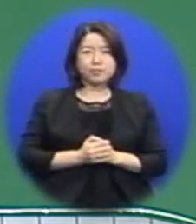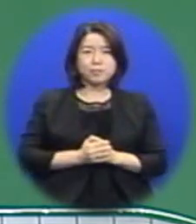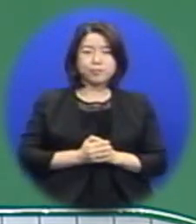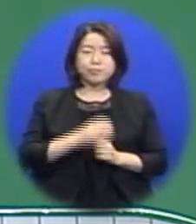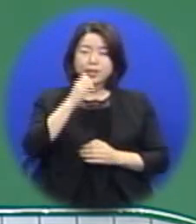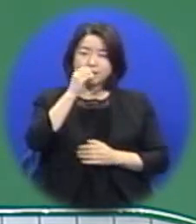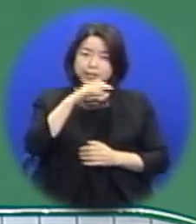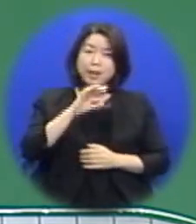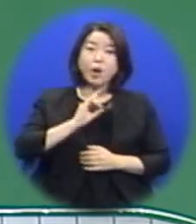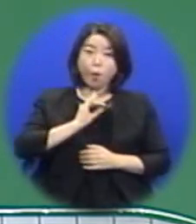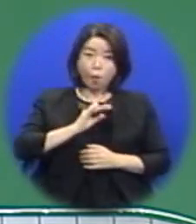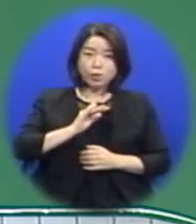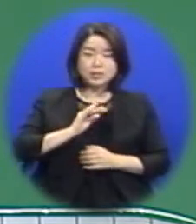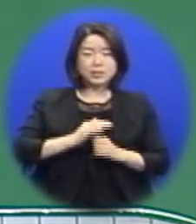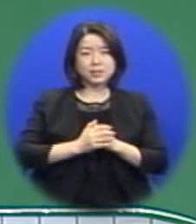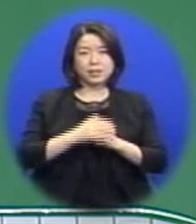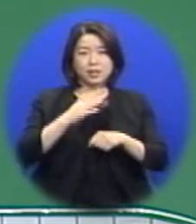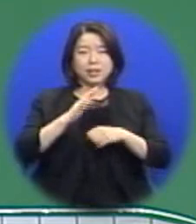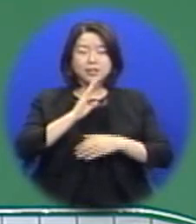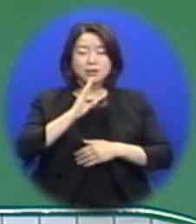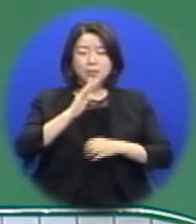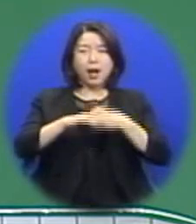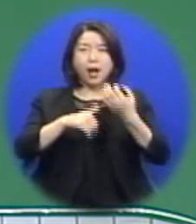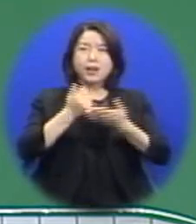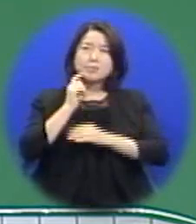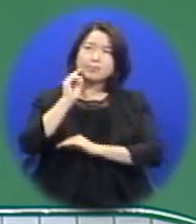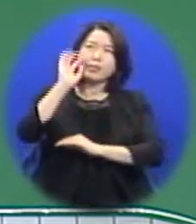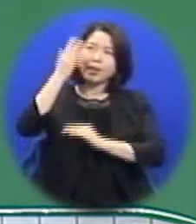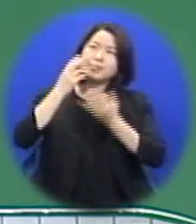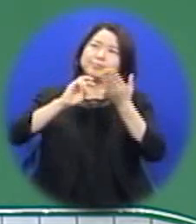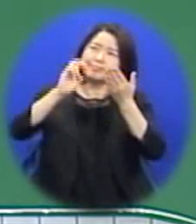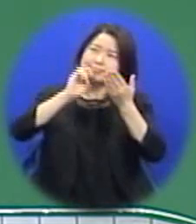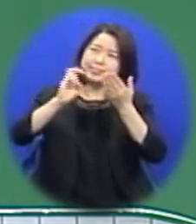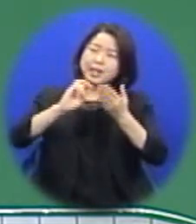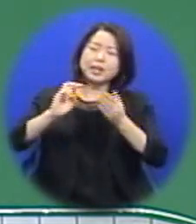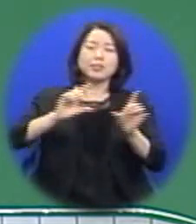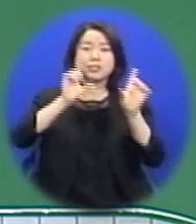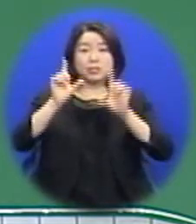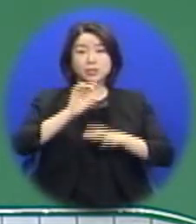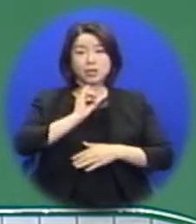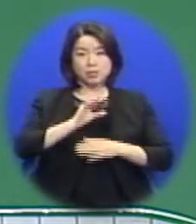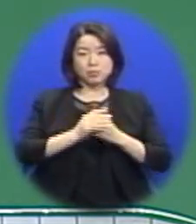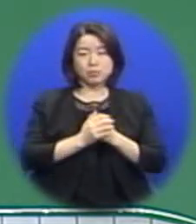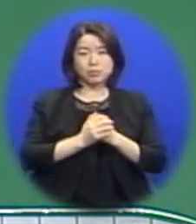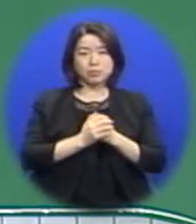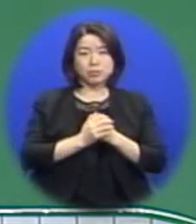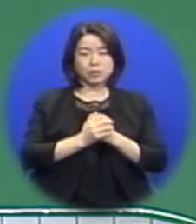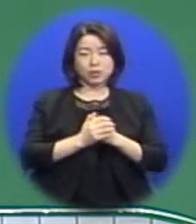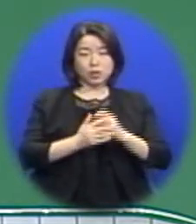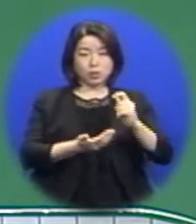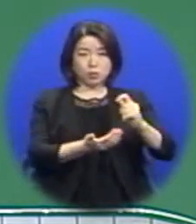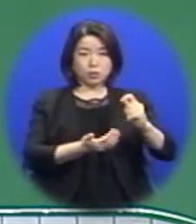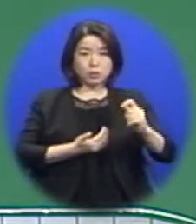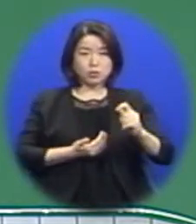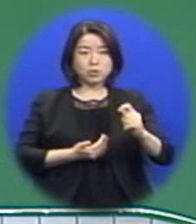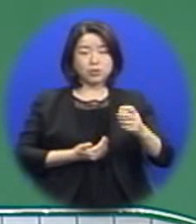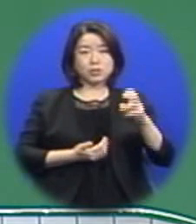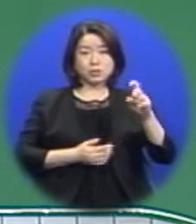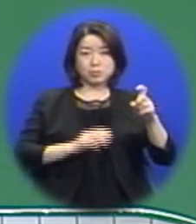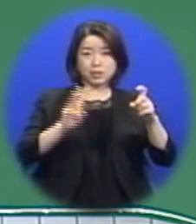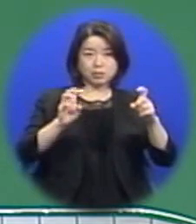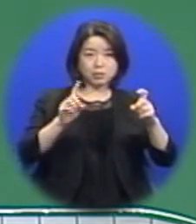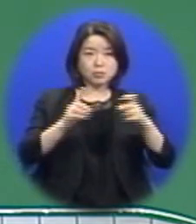그냥 오직 정말 하나님의 영광을 찬양하고 살 뿐이에요. 고린도전서 10장 31절 그런즉